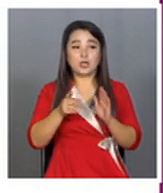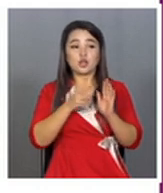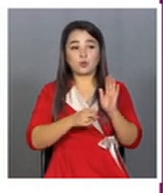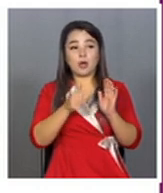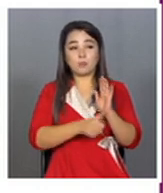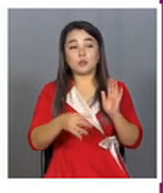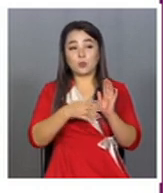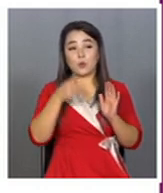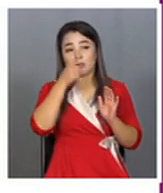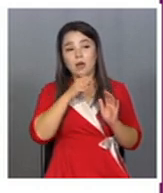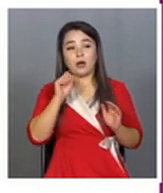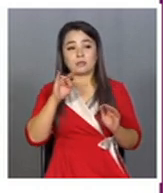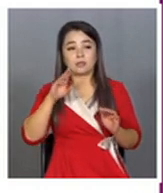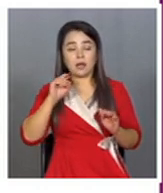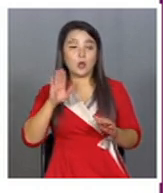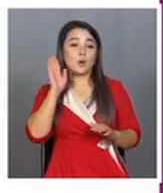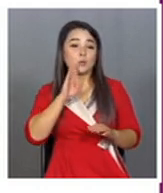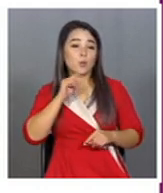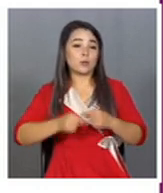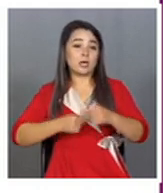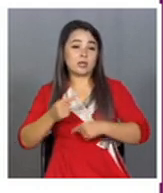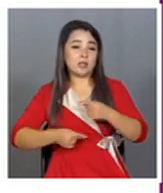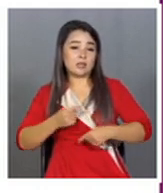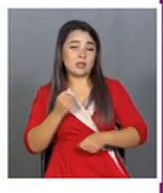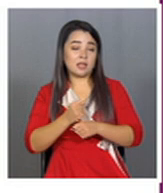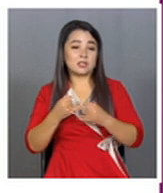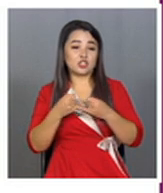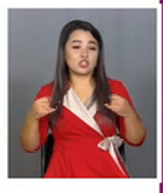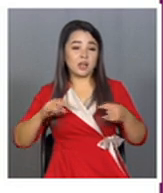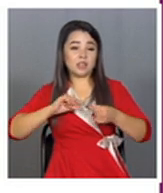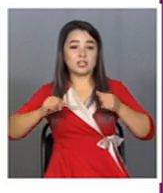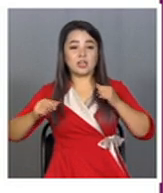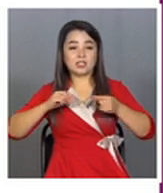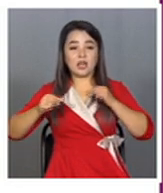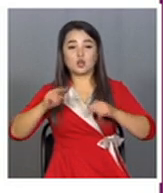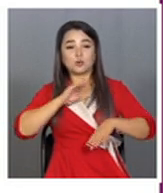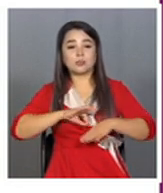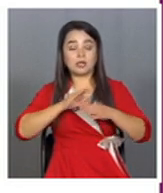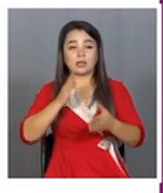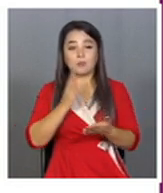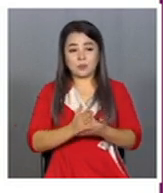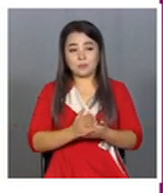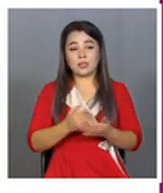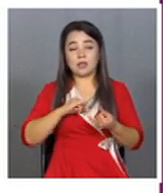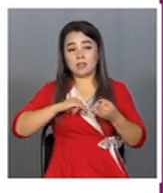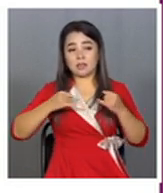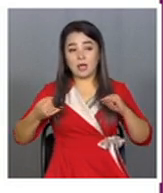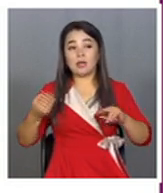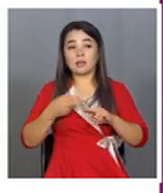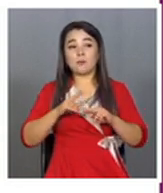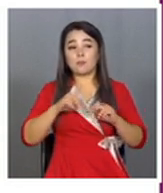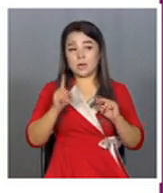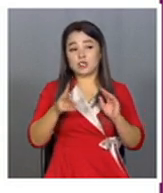1769 жылы Аркрайт сумен істейтін жіп ергіш машина жасап шығарды. 1772